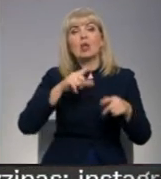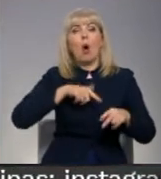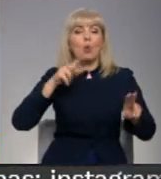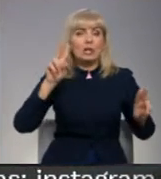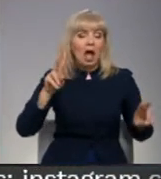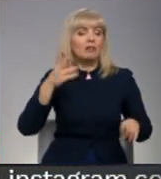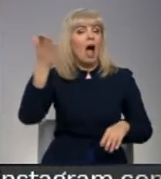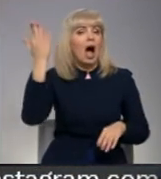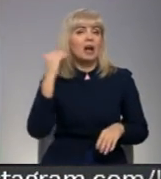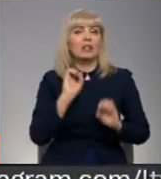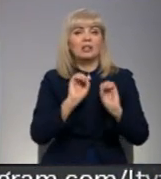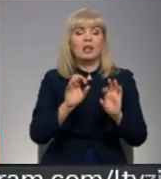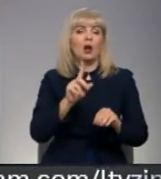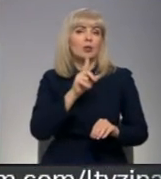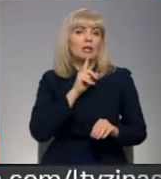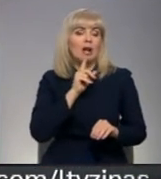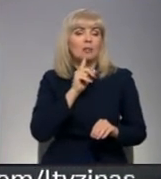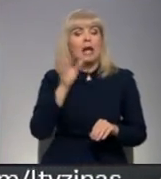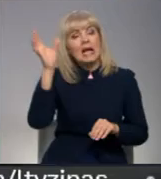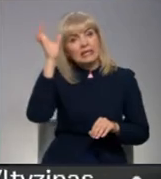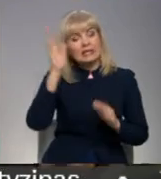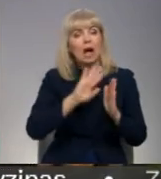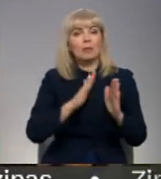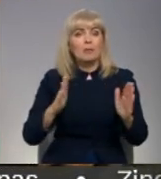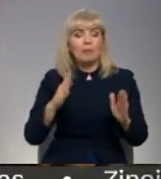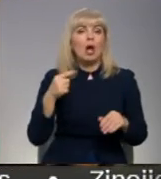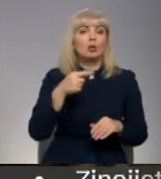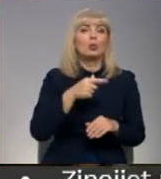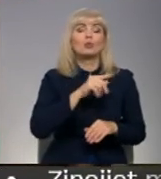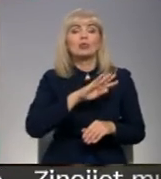par Liepājas centrālo zinātnisko bibliotēku, kas tika radīta